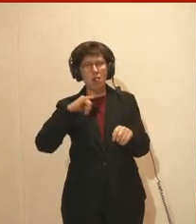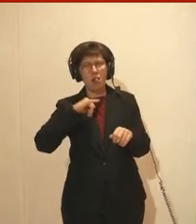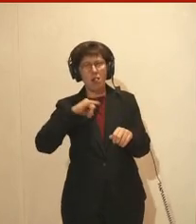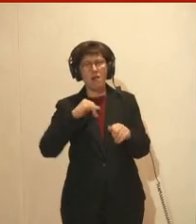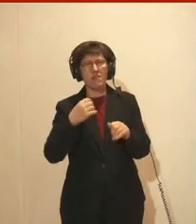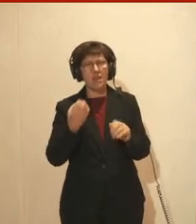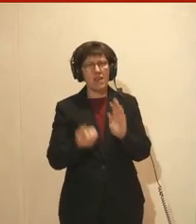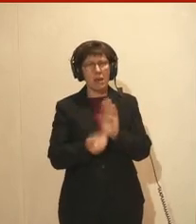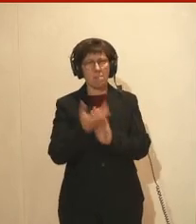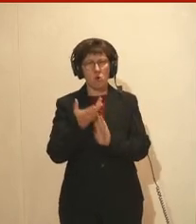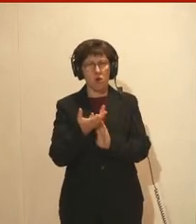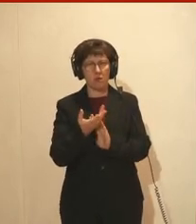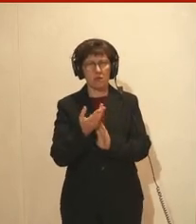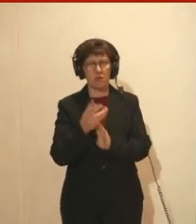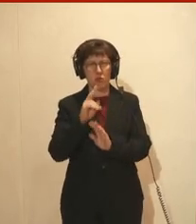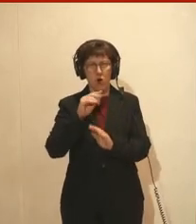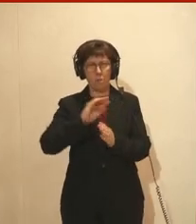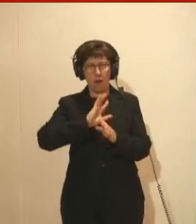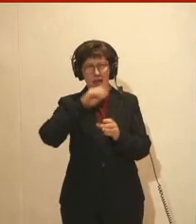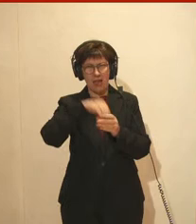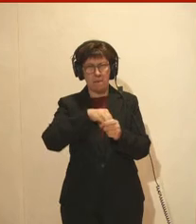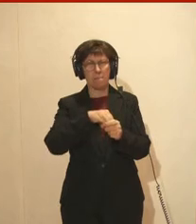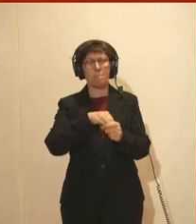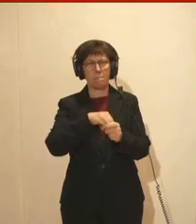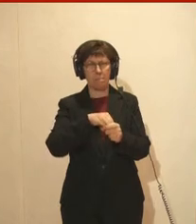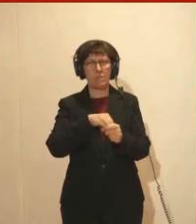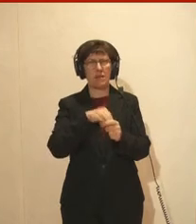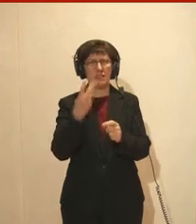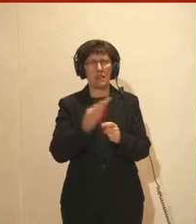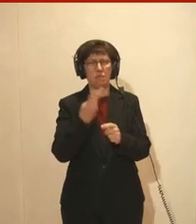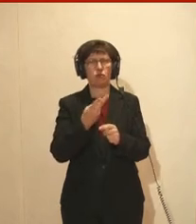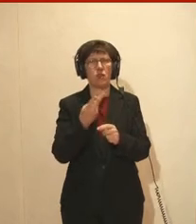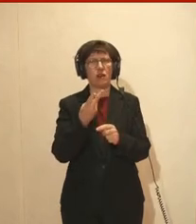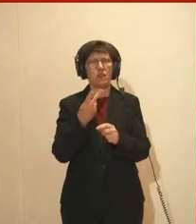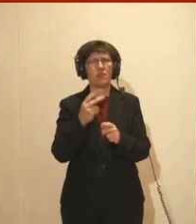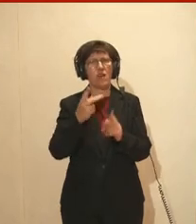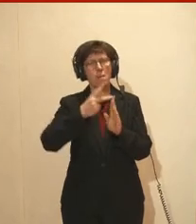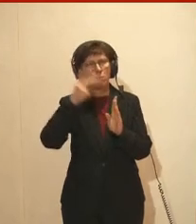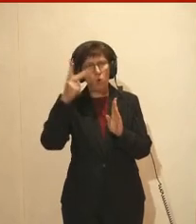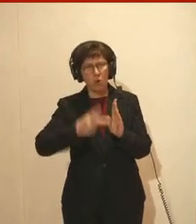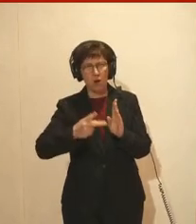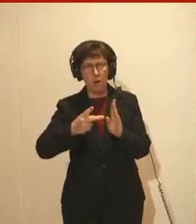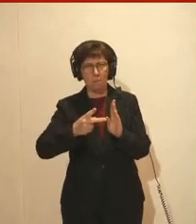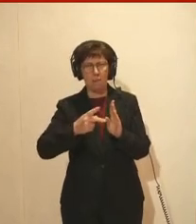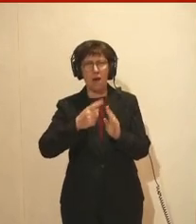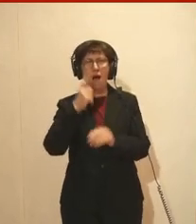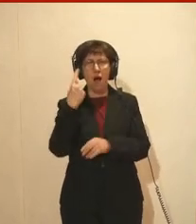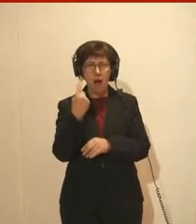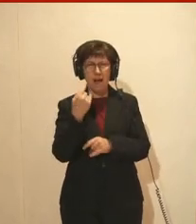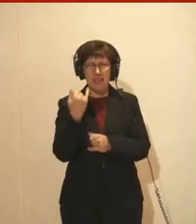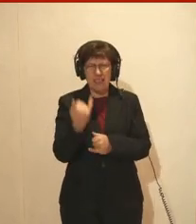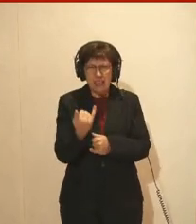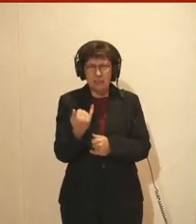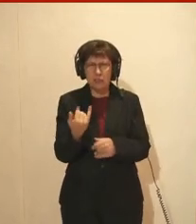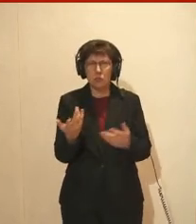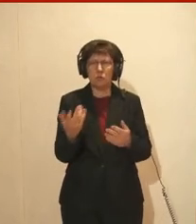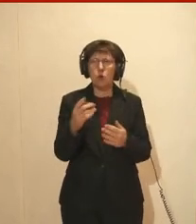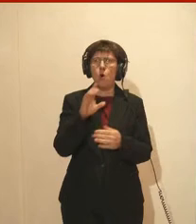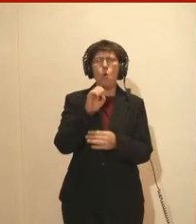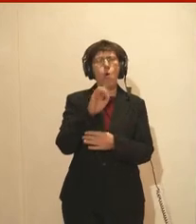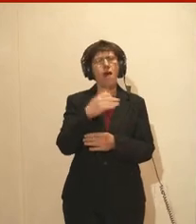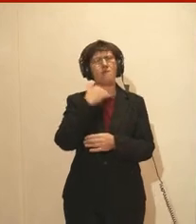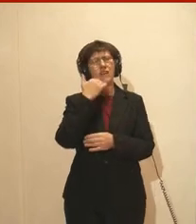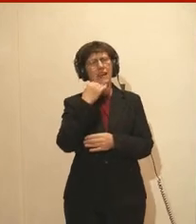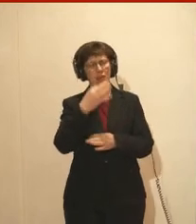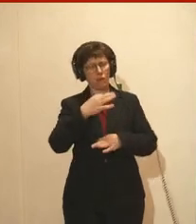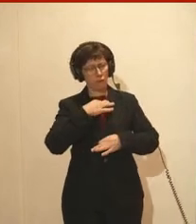dabei die auch nochmal einfließen werden in unserer programmatik mit sicherheit aber jetzt olafs rede